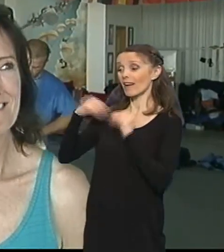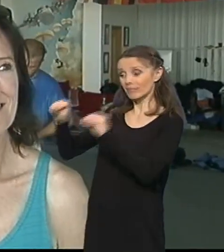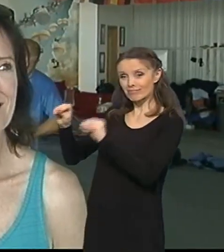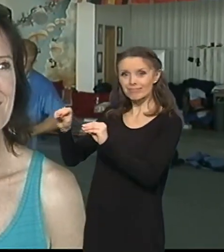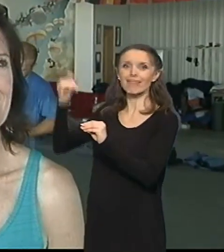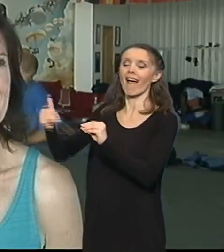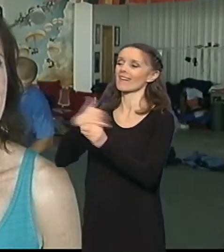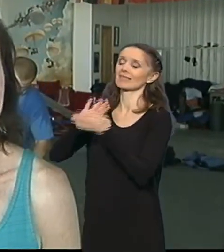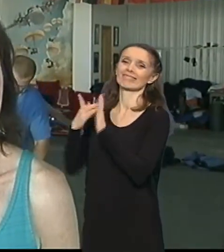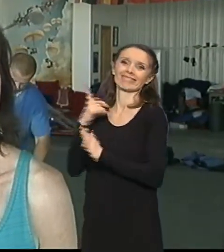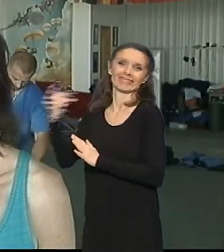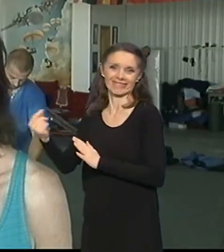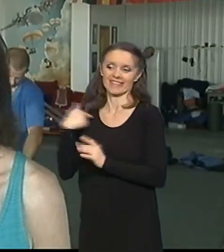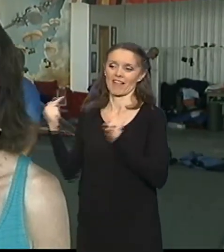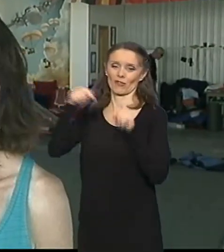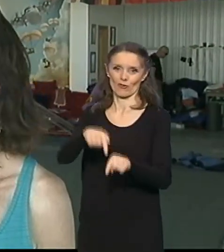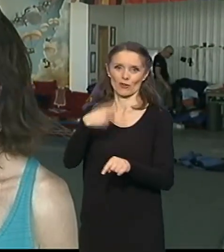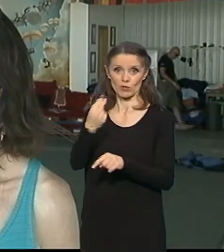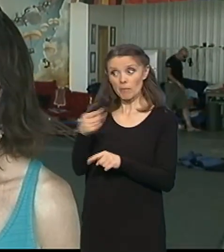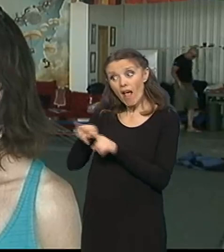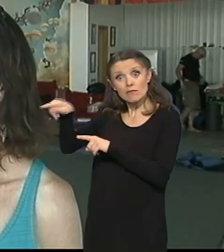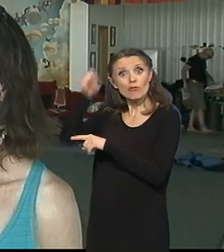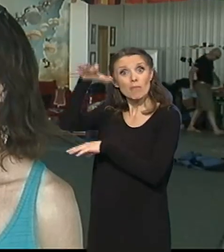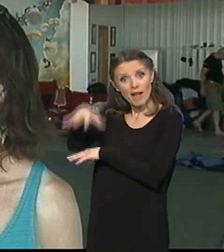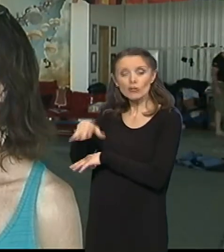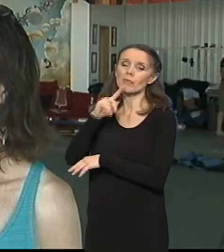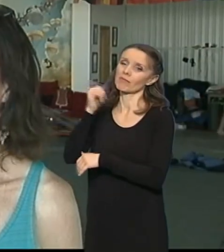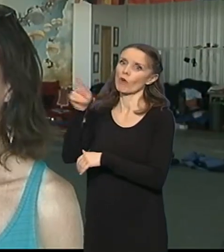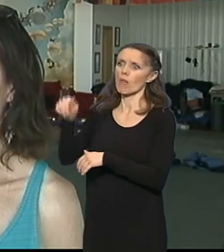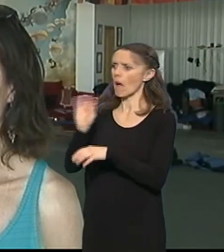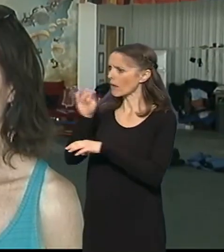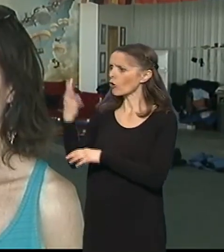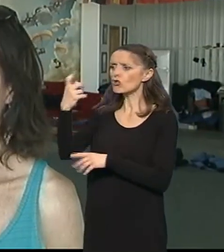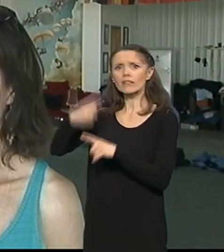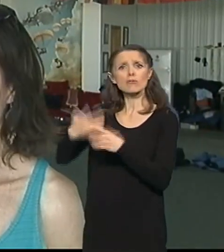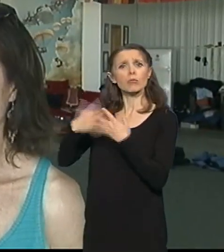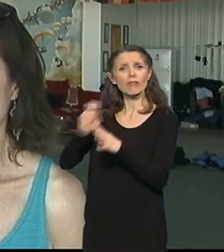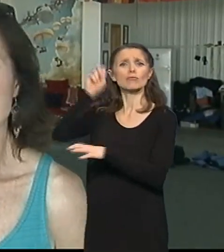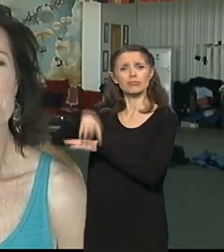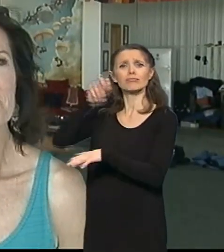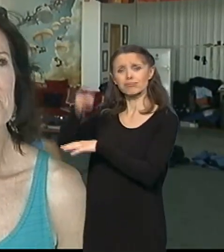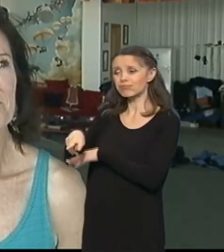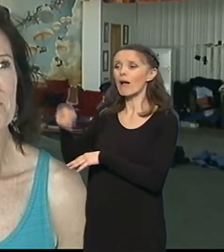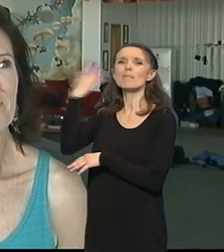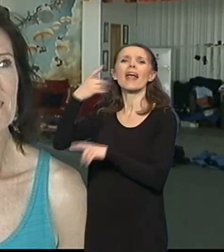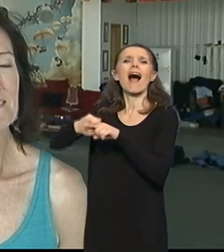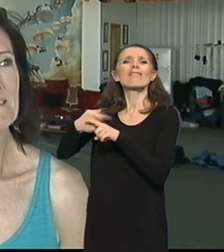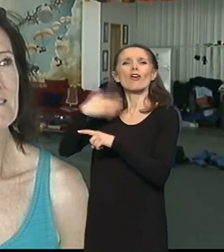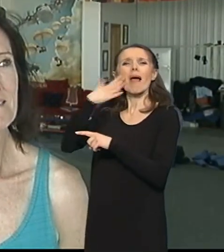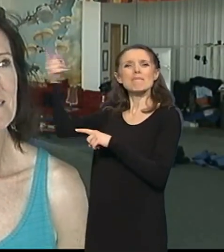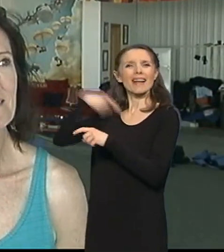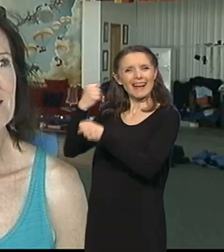padobrana? Ona ima više od 400 skokova, ona je bila moj učenik, ona je došla u moju padobransku zonu u Kaliforniji, tako